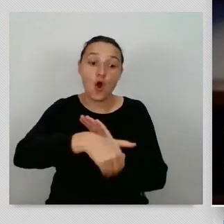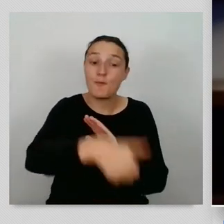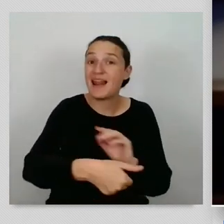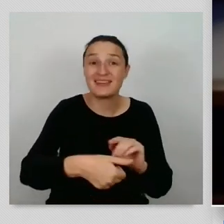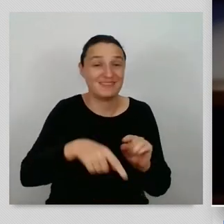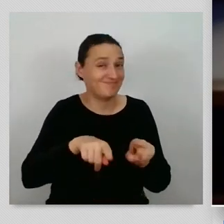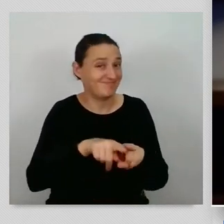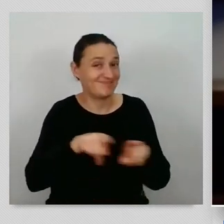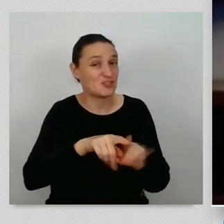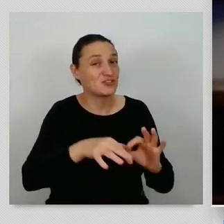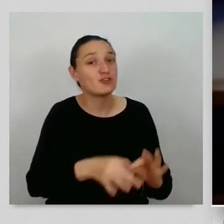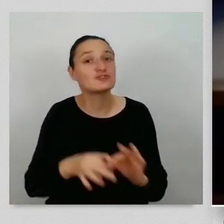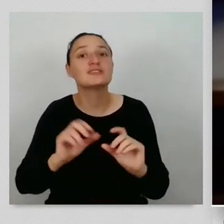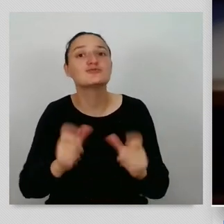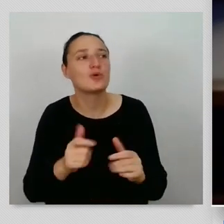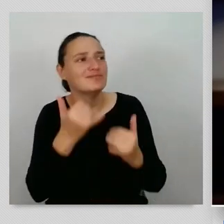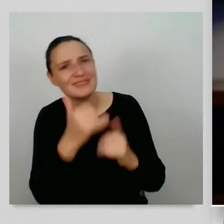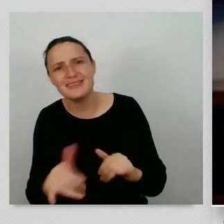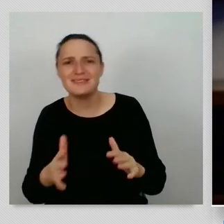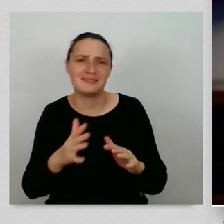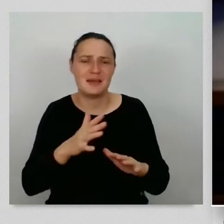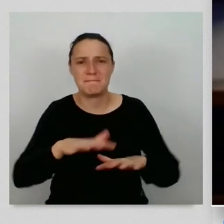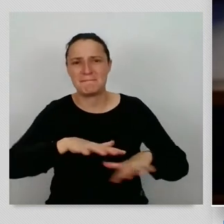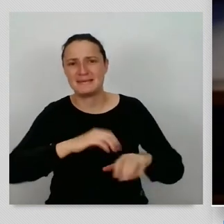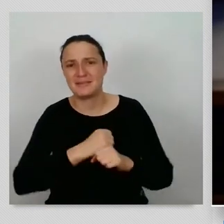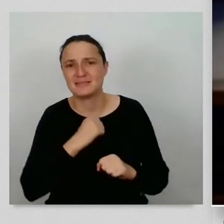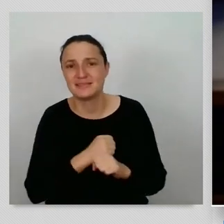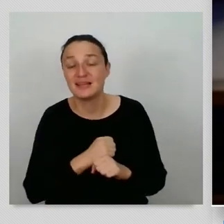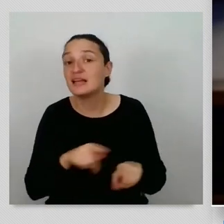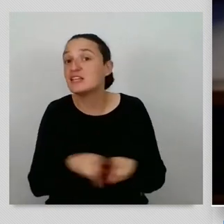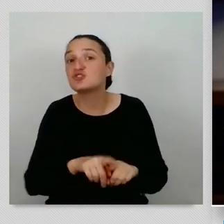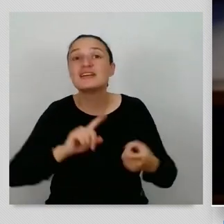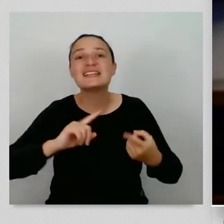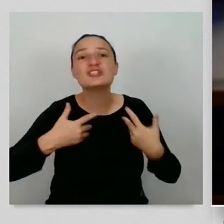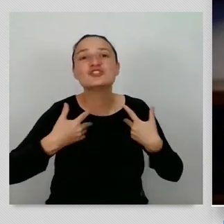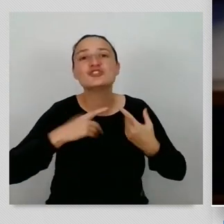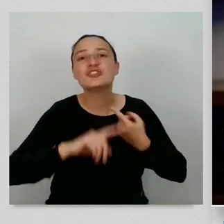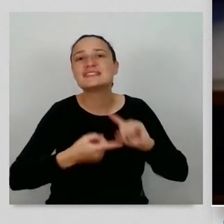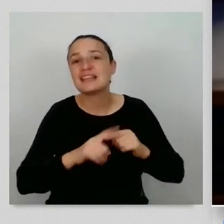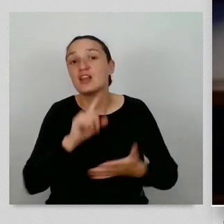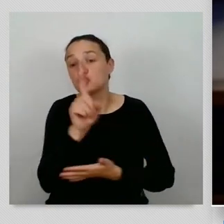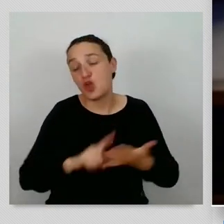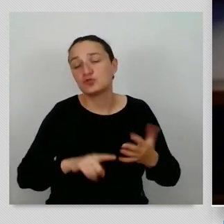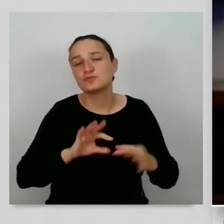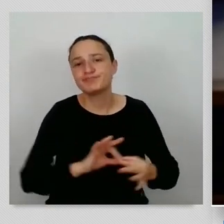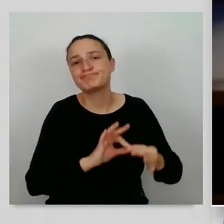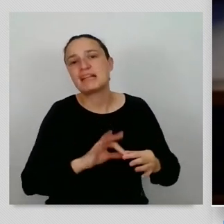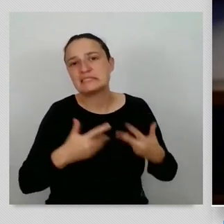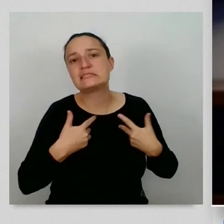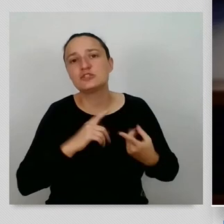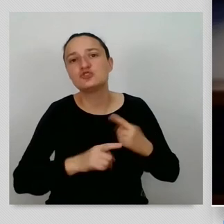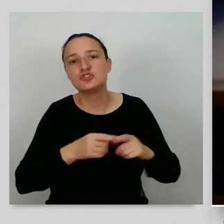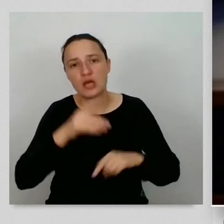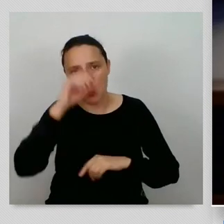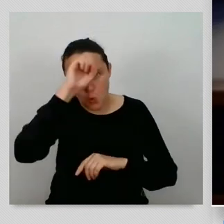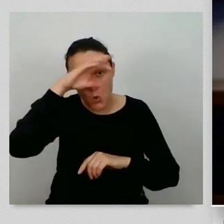również bardzo wiele innych miejsc pracy i styl życia. Pamiętajmy, że dla Śląska jest to również pewien styl życia. Kolejną kwestią